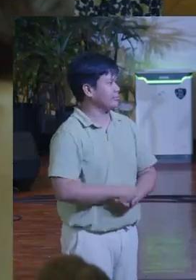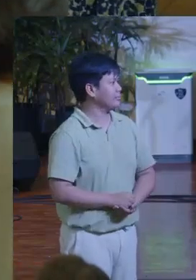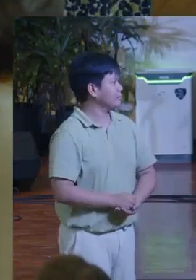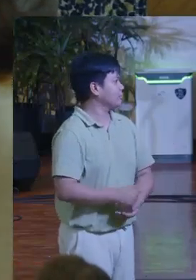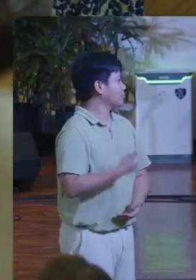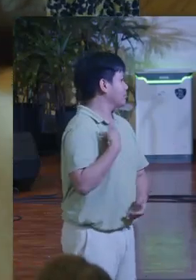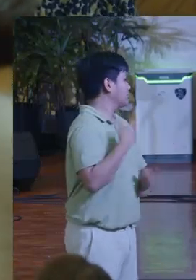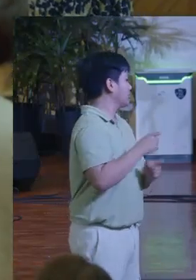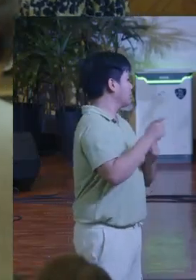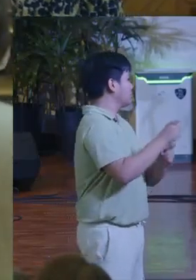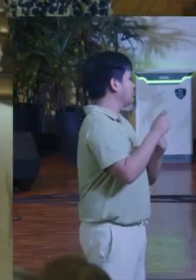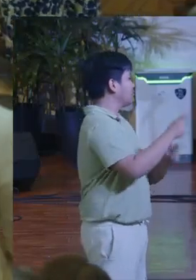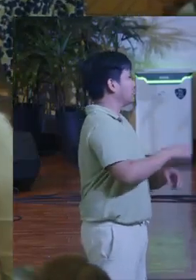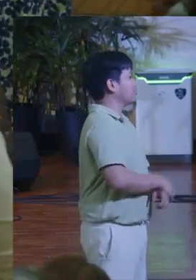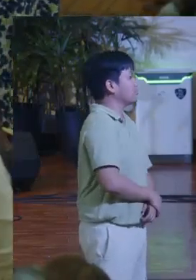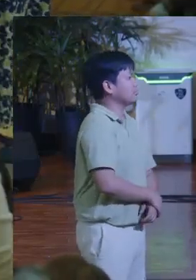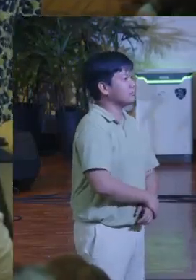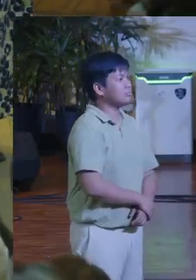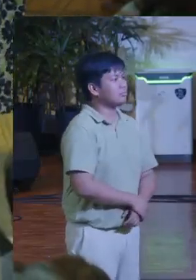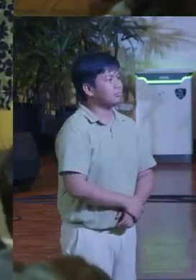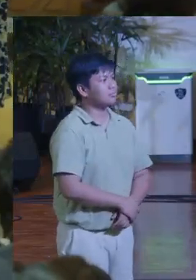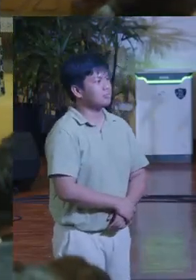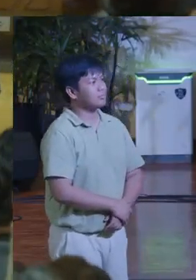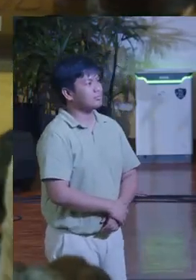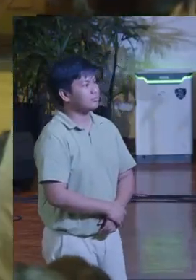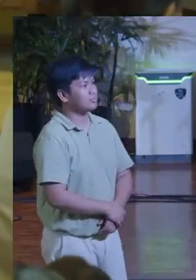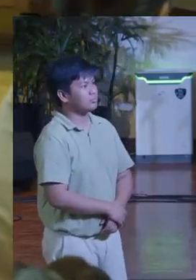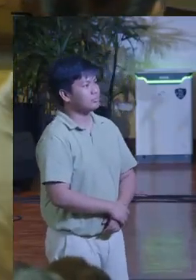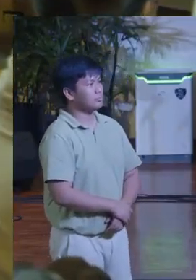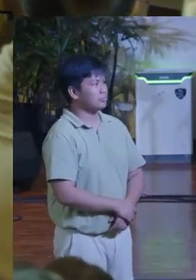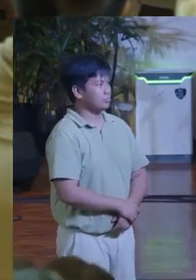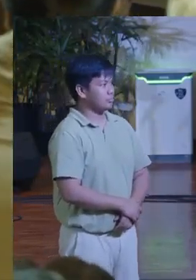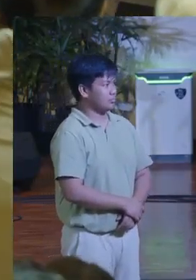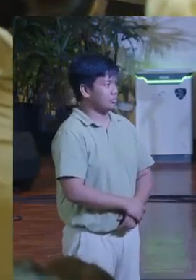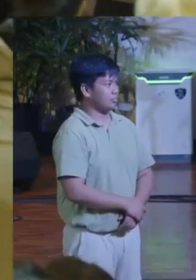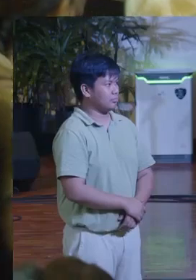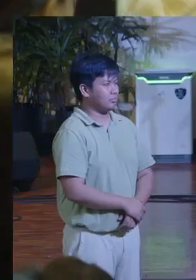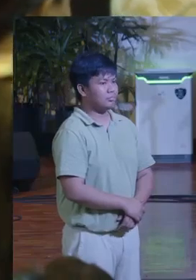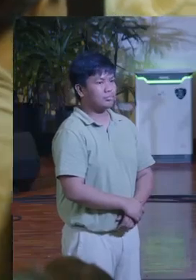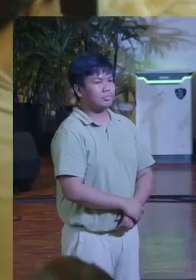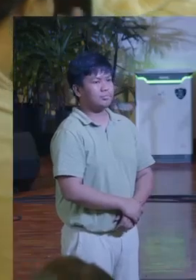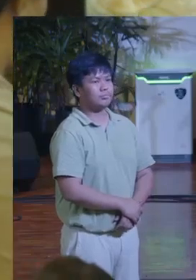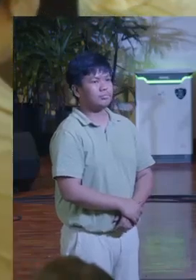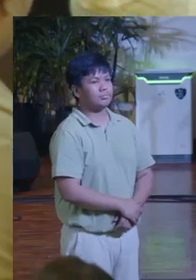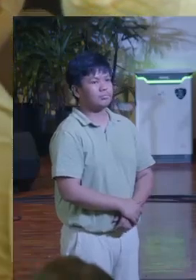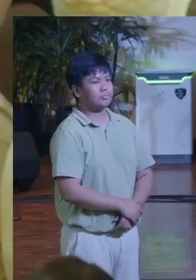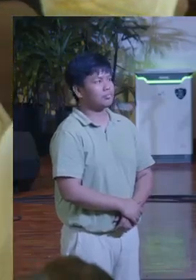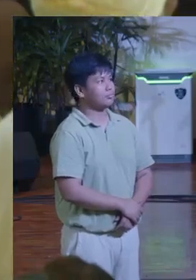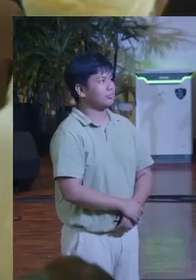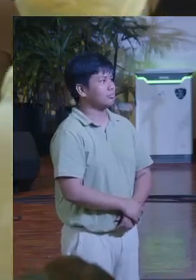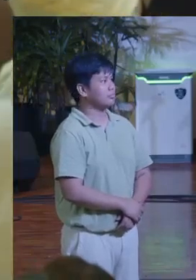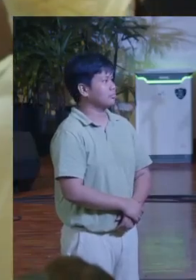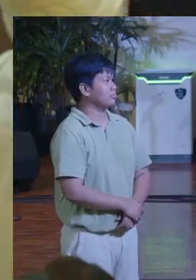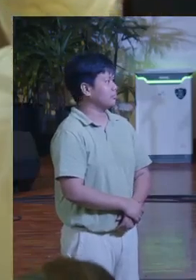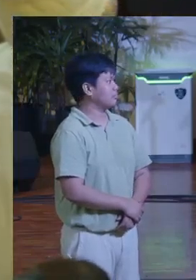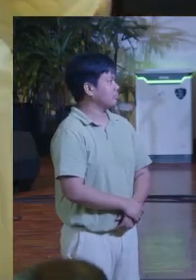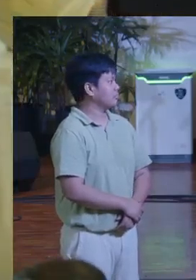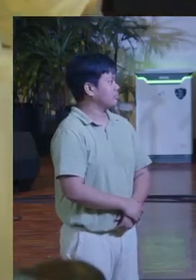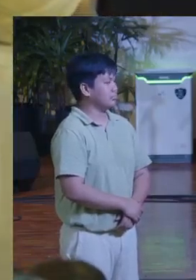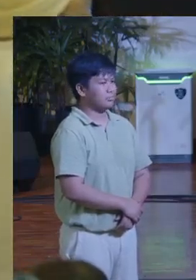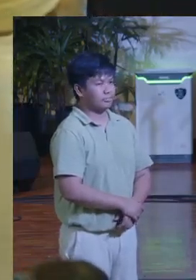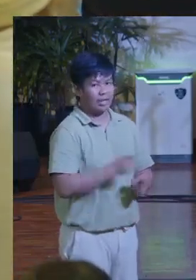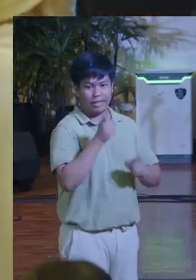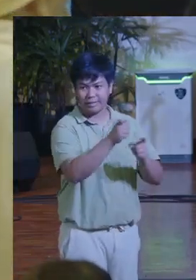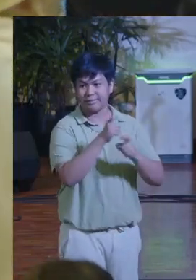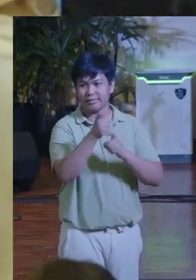token. So, iikot po ang ating mga usher. May dala po silang mga gifts para sa inyo.